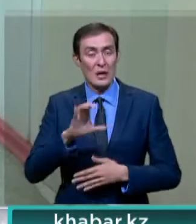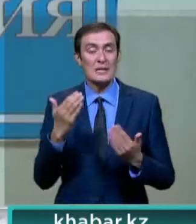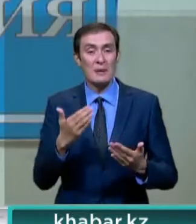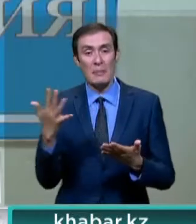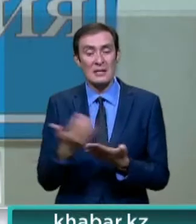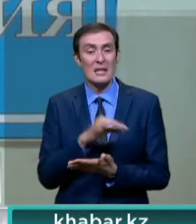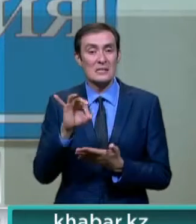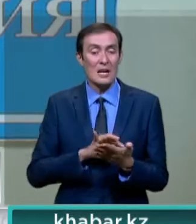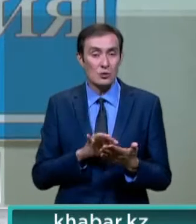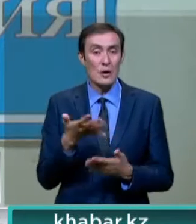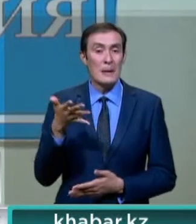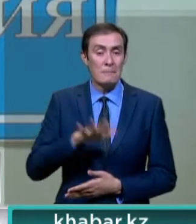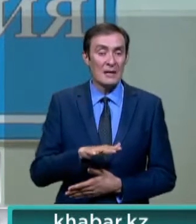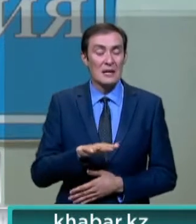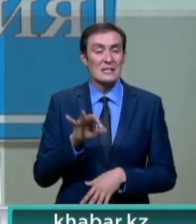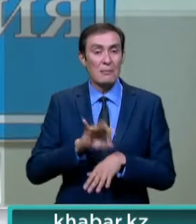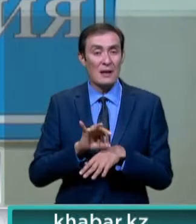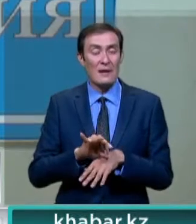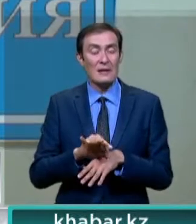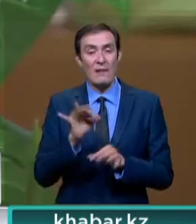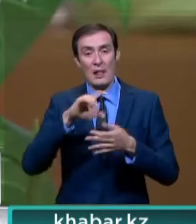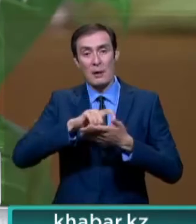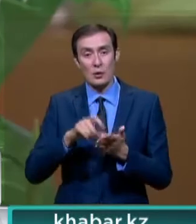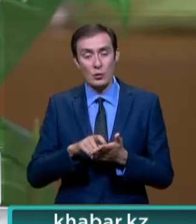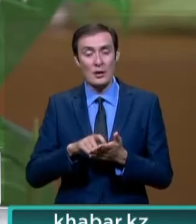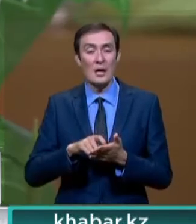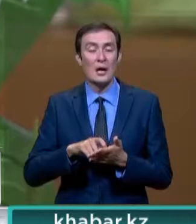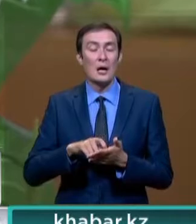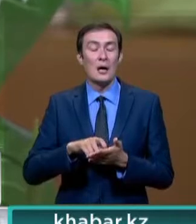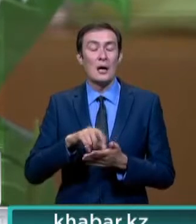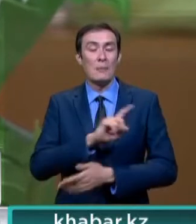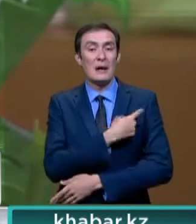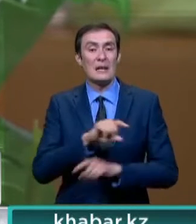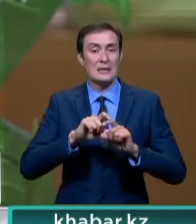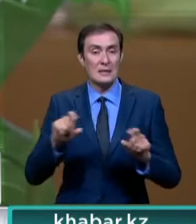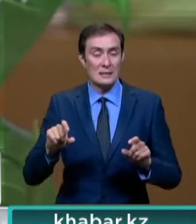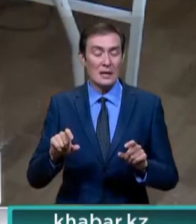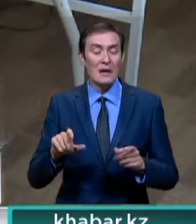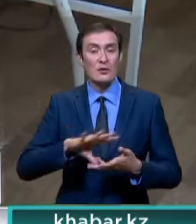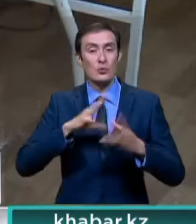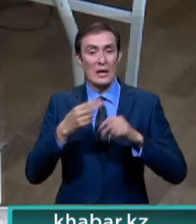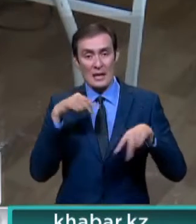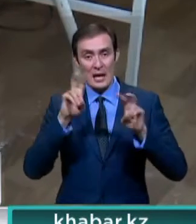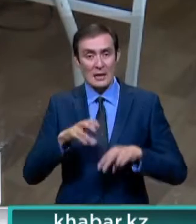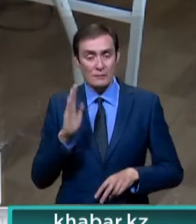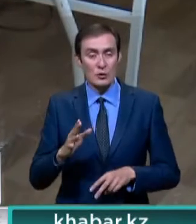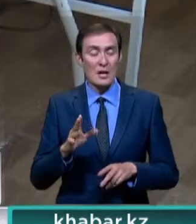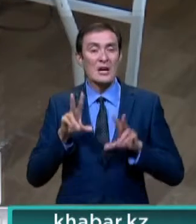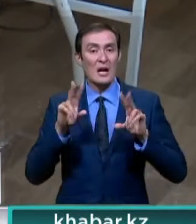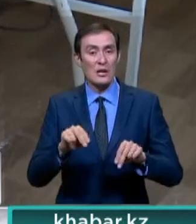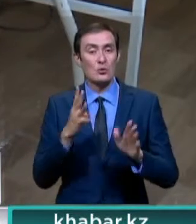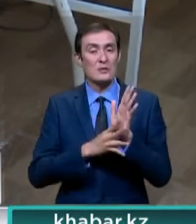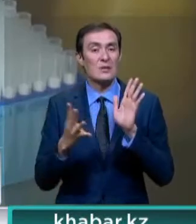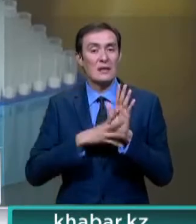определять сразу 5 хромосомных аномалий могут в лаборатории на базе областной многопрофильной больницы. Результаты анализов дают гарантию